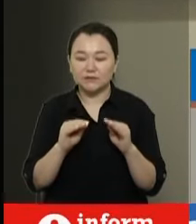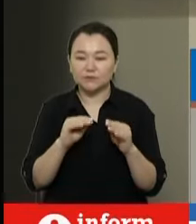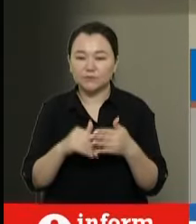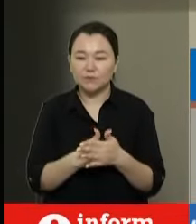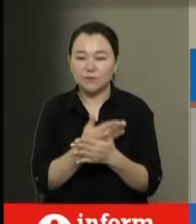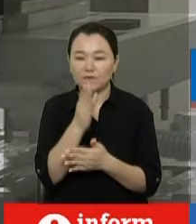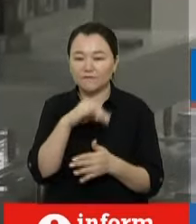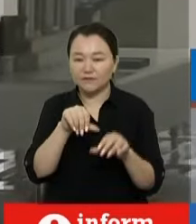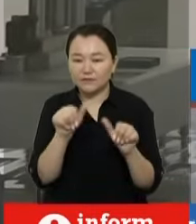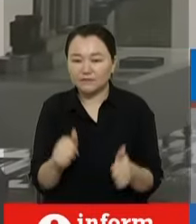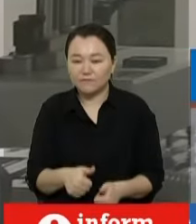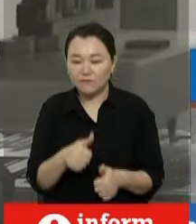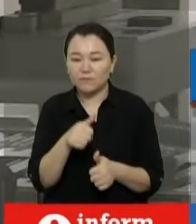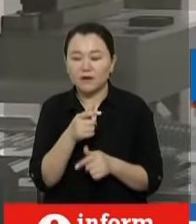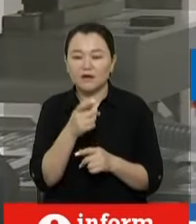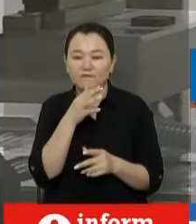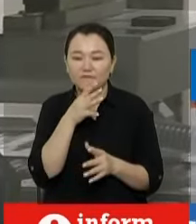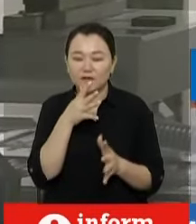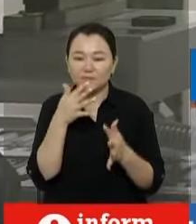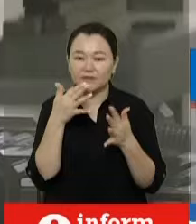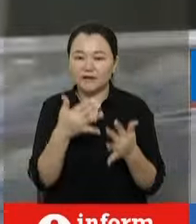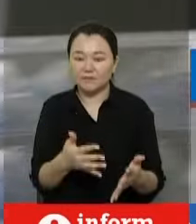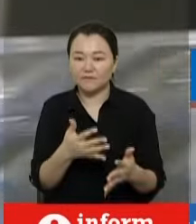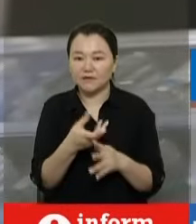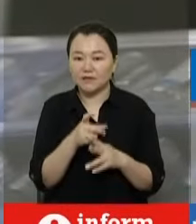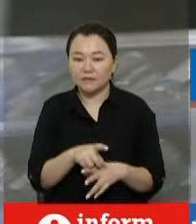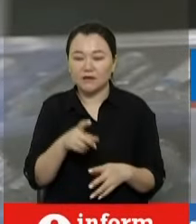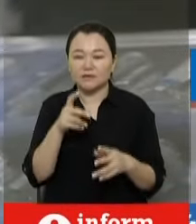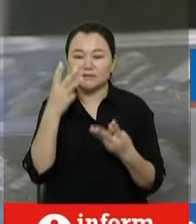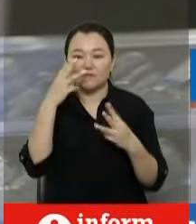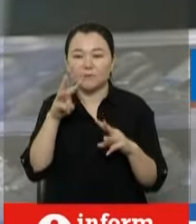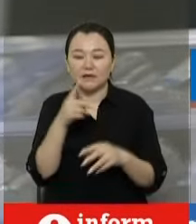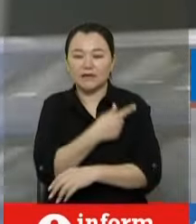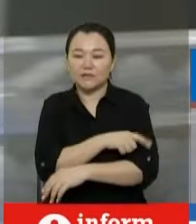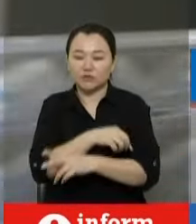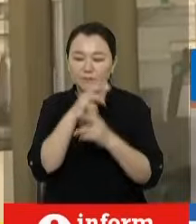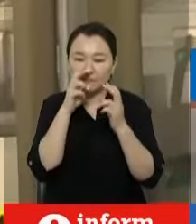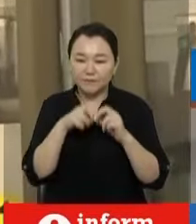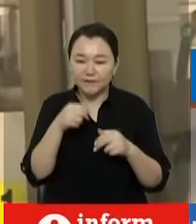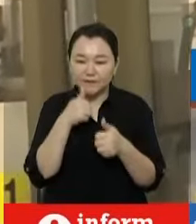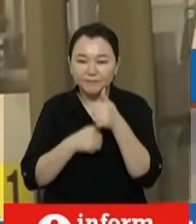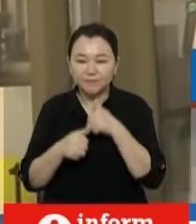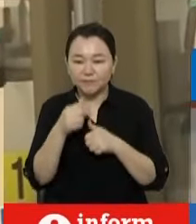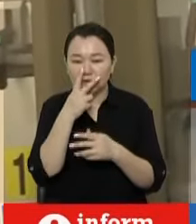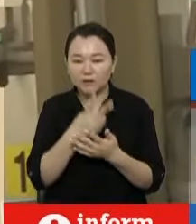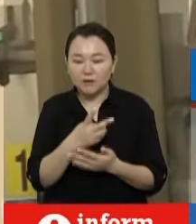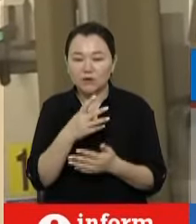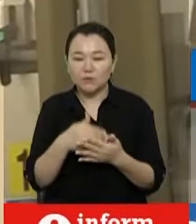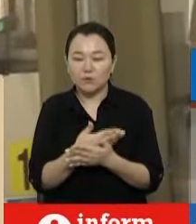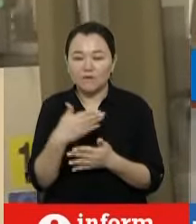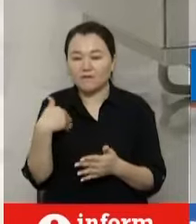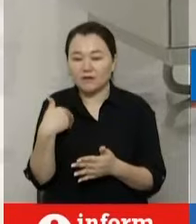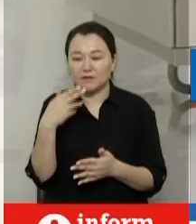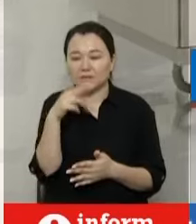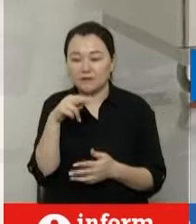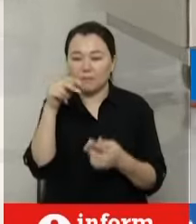видов лекарственных форм – требование времени. Как утверждают эксперты, современные клинические испытания показали, что мицеллированные формы витамина D